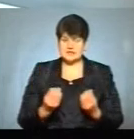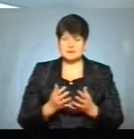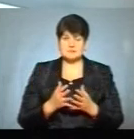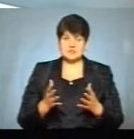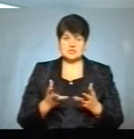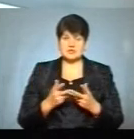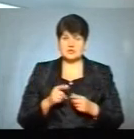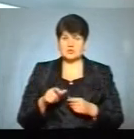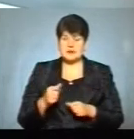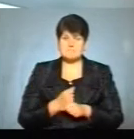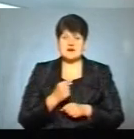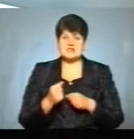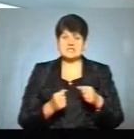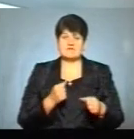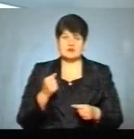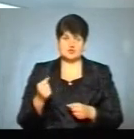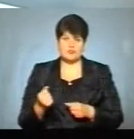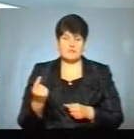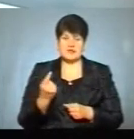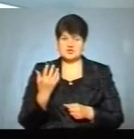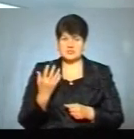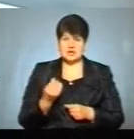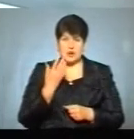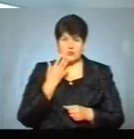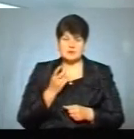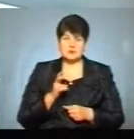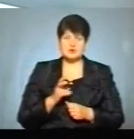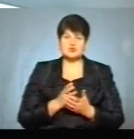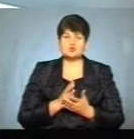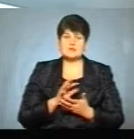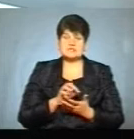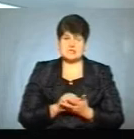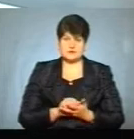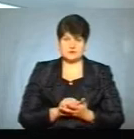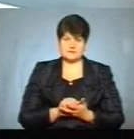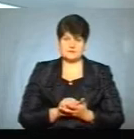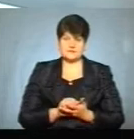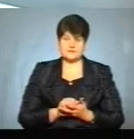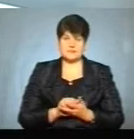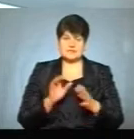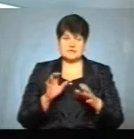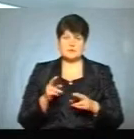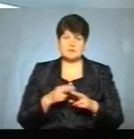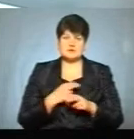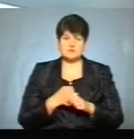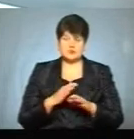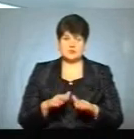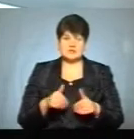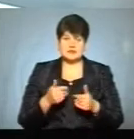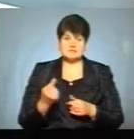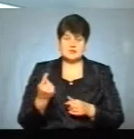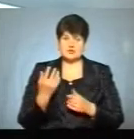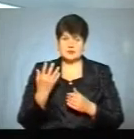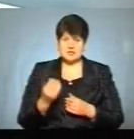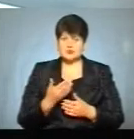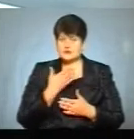кількість людей працевлаштовується в перші дні, коли приходить служба зайнятості, ще, бо статус безробітного надається з першого дня, якщо